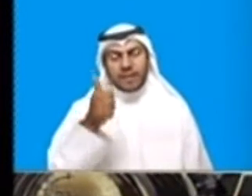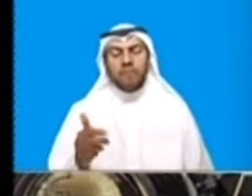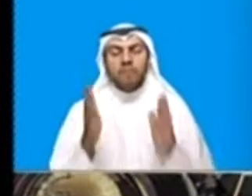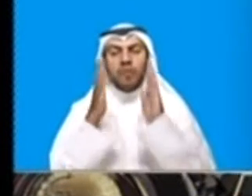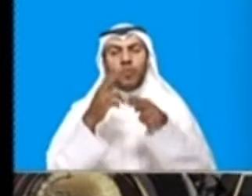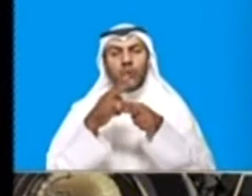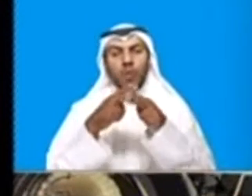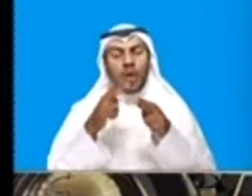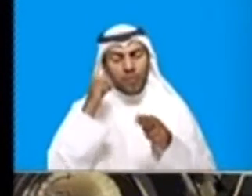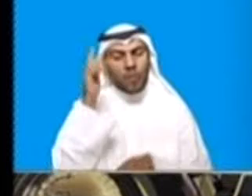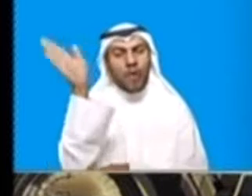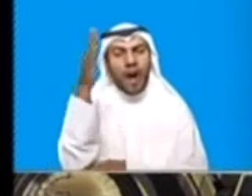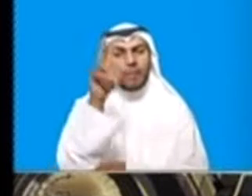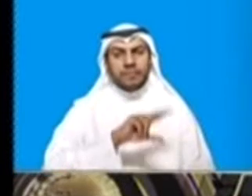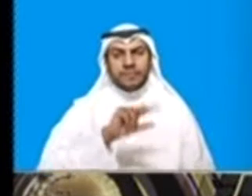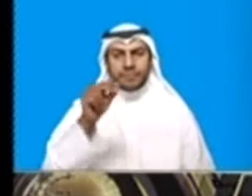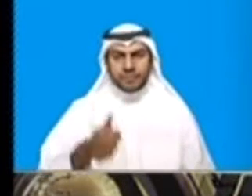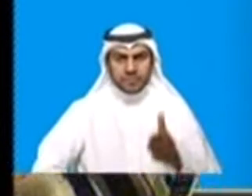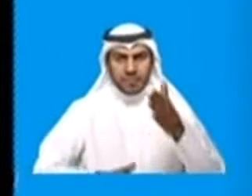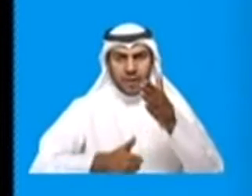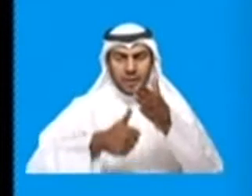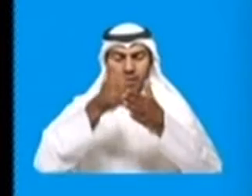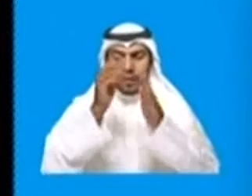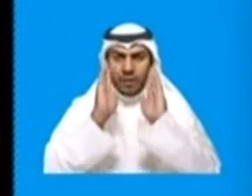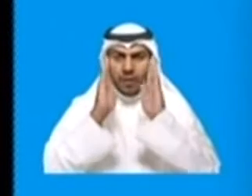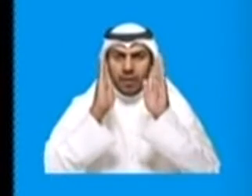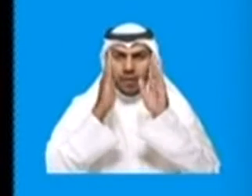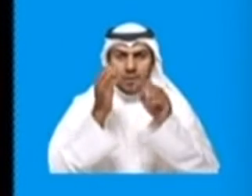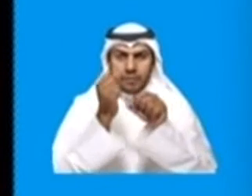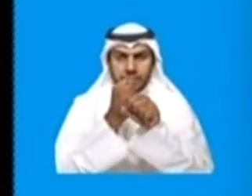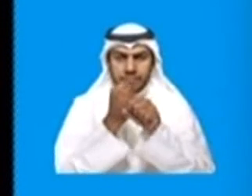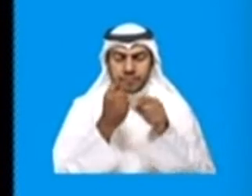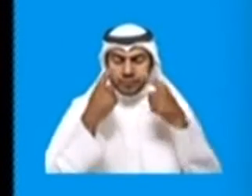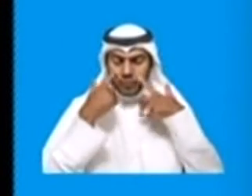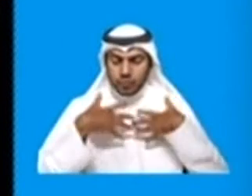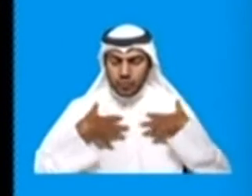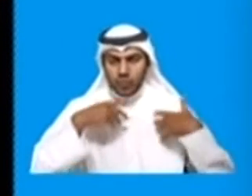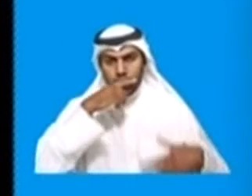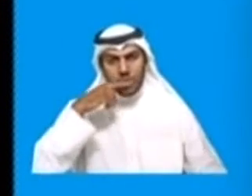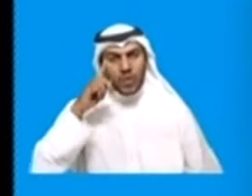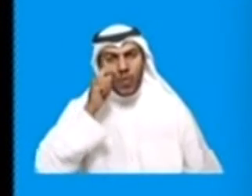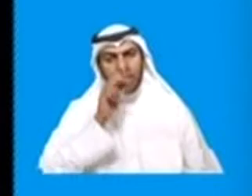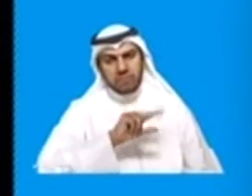لدولة الكويت، مؤكدين أن مثل هذه الإنجازات بها تفخر الأوطان بأبنائها وبناتها.